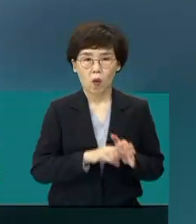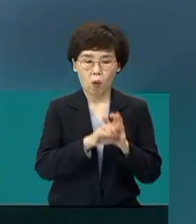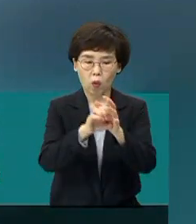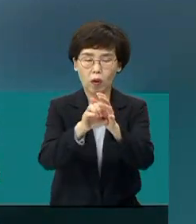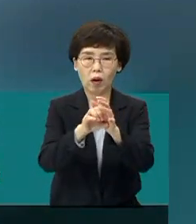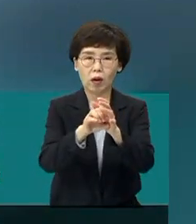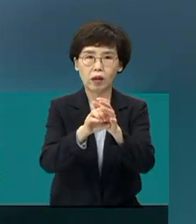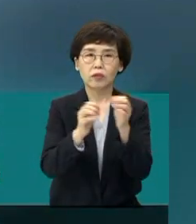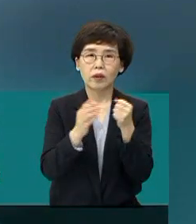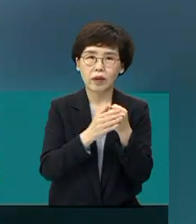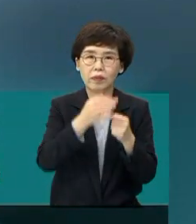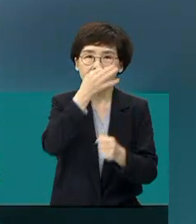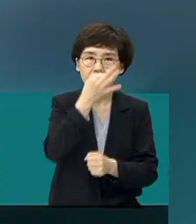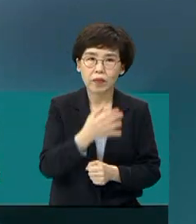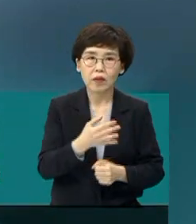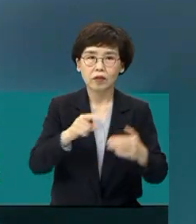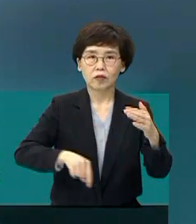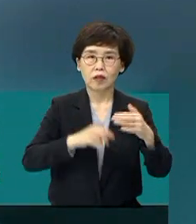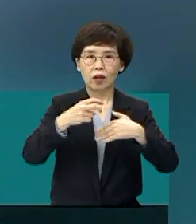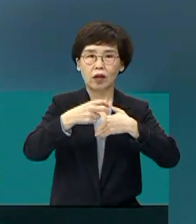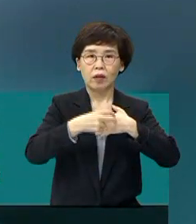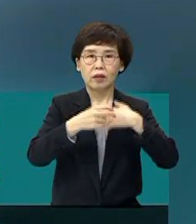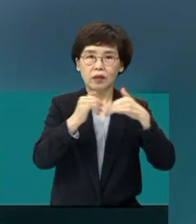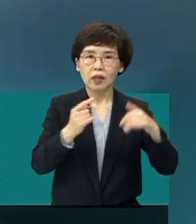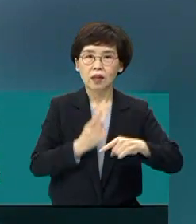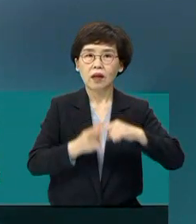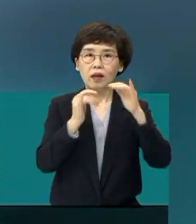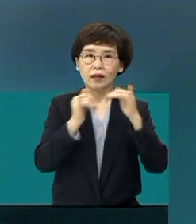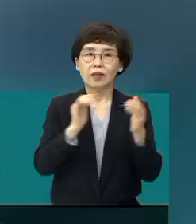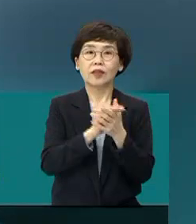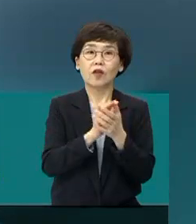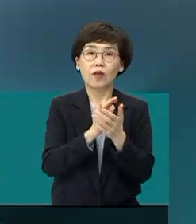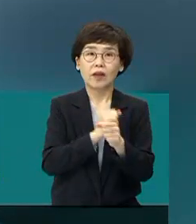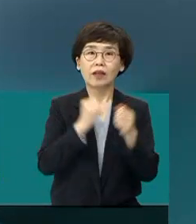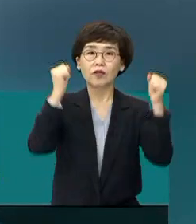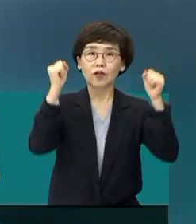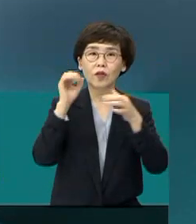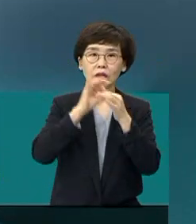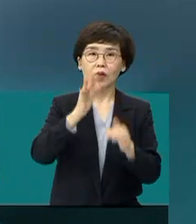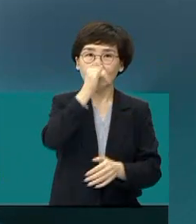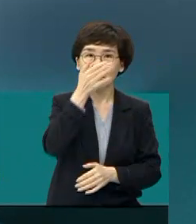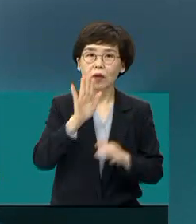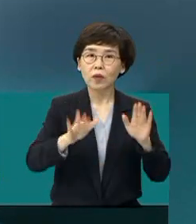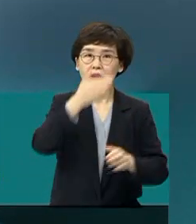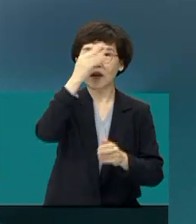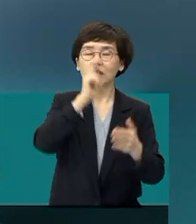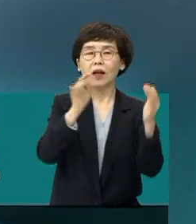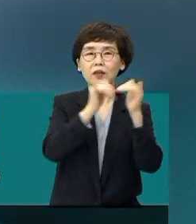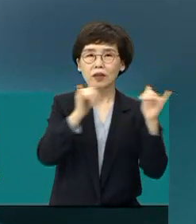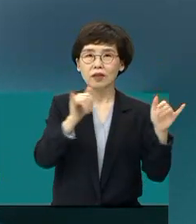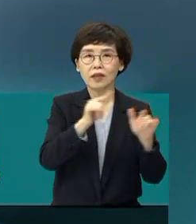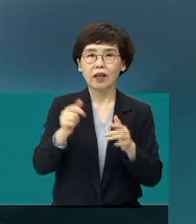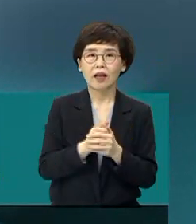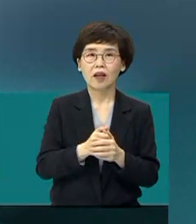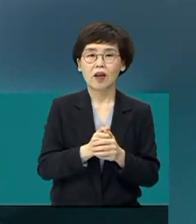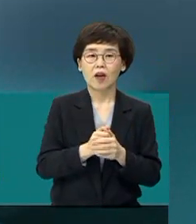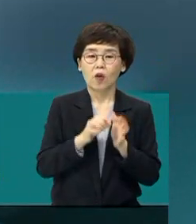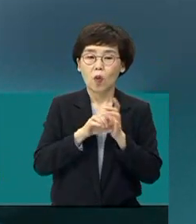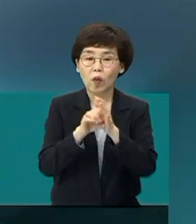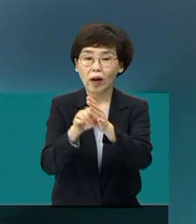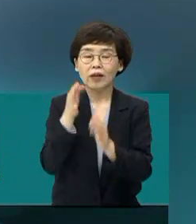코로나19에 맞선 국내 의료진들을 응원하자는 캠페인이 이어지고 있는데 오늘 젊은 가수들이 코로나19 전담 병원을